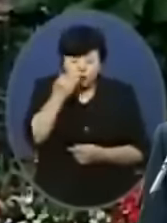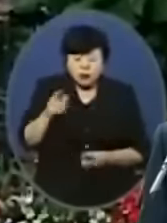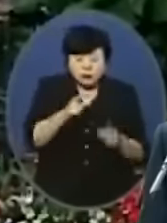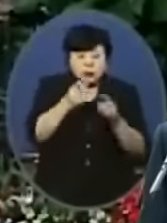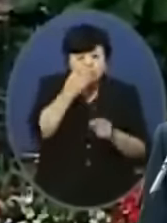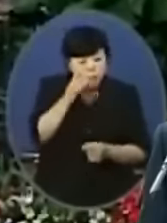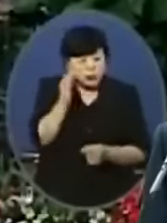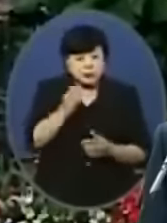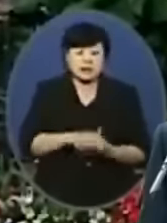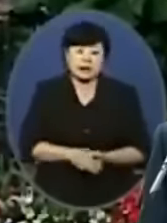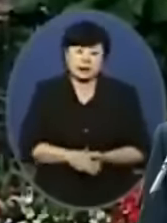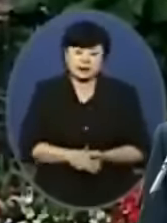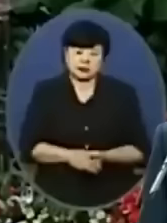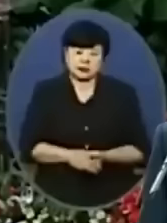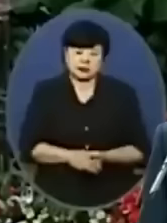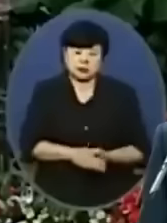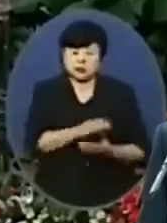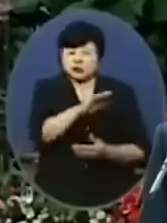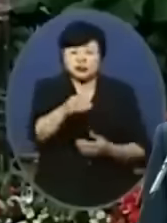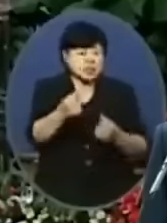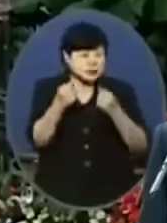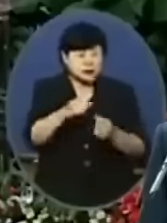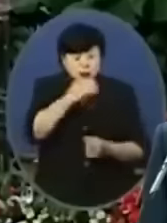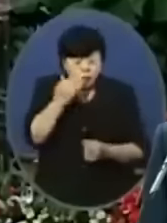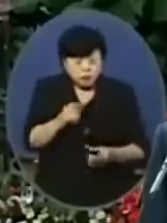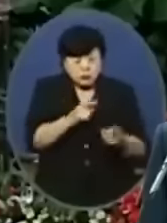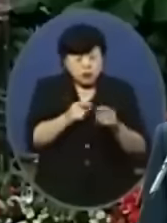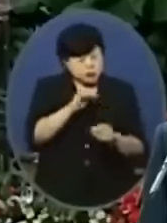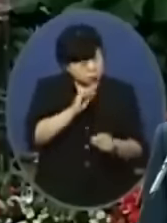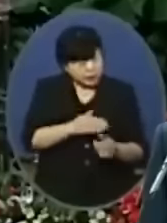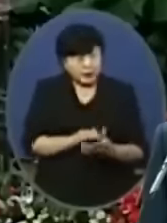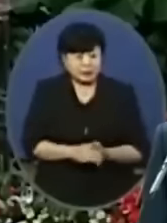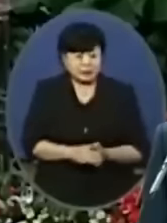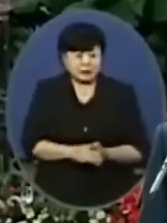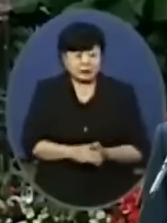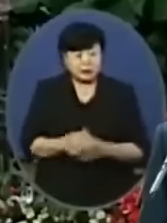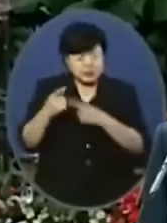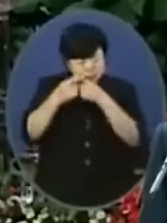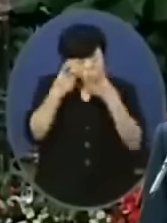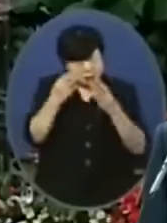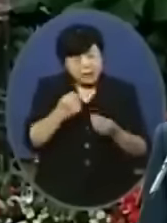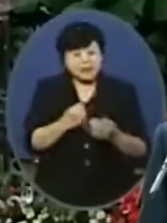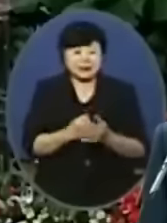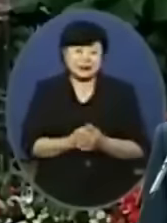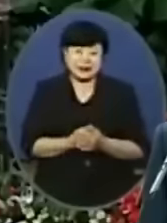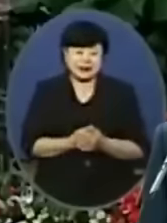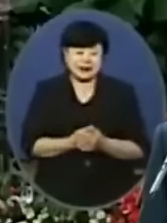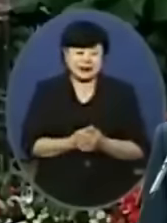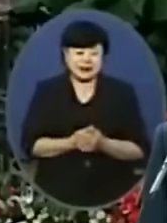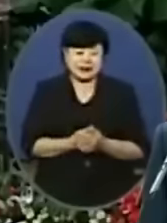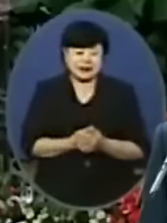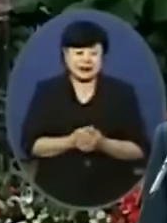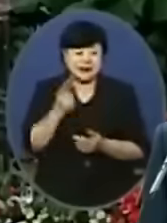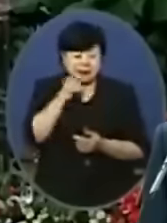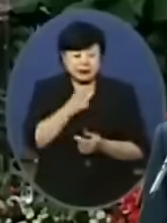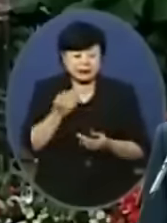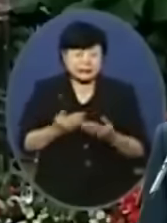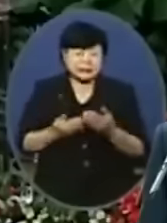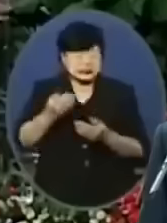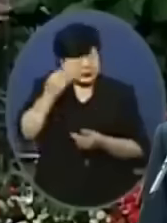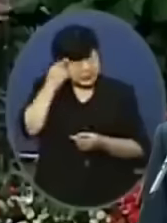살 수가 있는 것입니다. 우리 힘으로 거룩한 삶을 절대 살지 못합니다. 우리는 허물이 많은 사람이라 나쁜 일